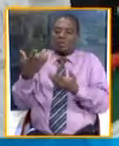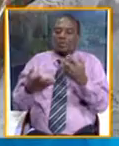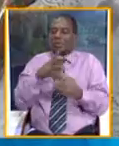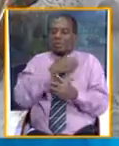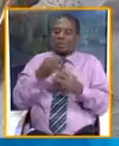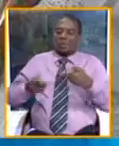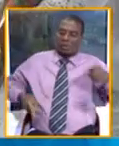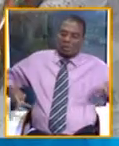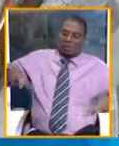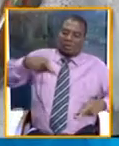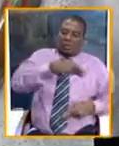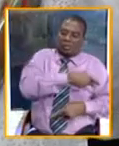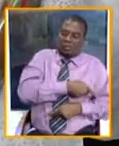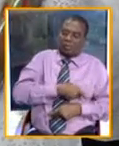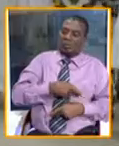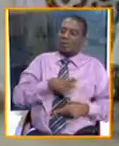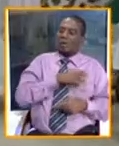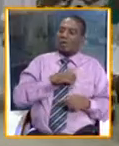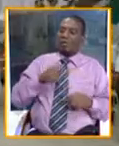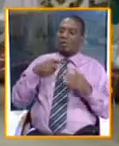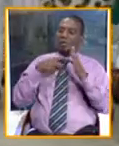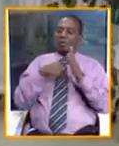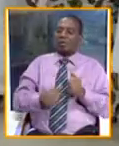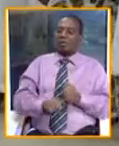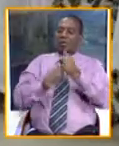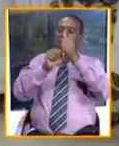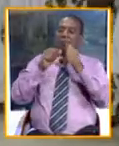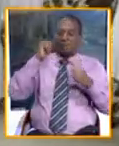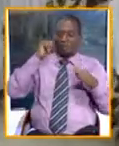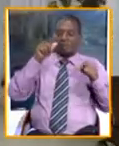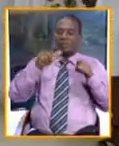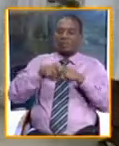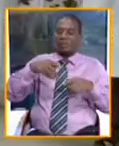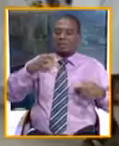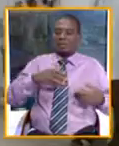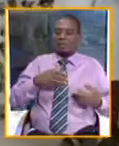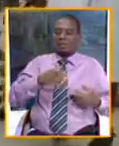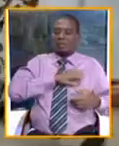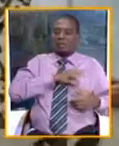de la gendarmerie et des forces armées ont marqué leur soutien à leur sœur de la police.